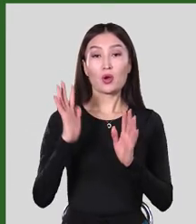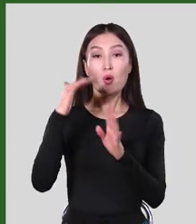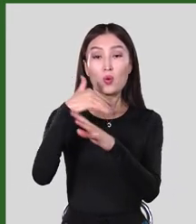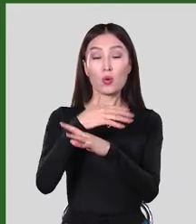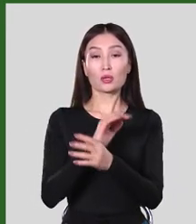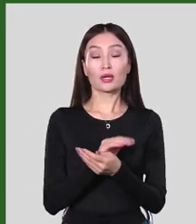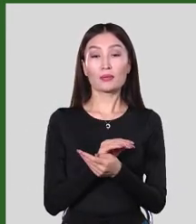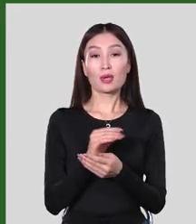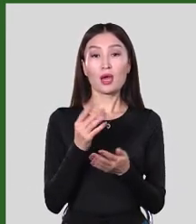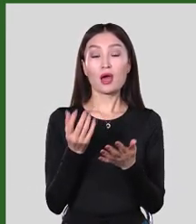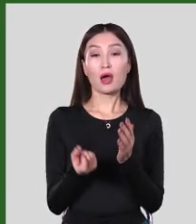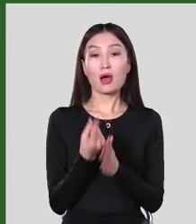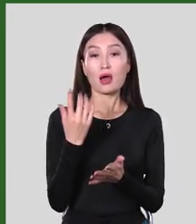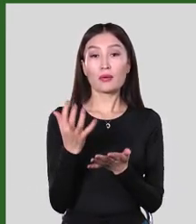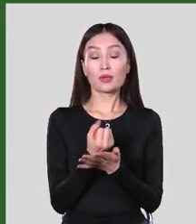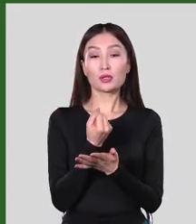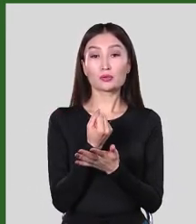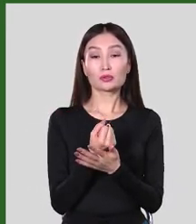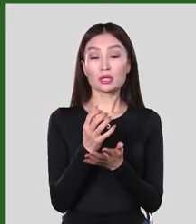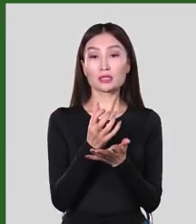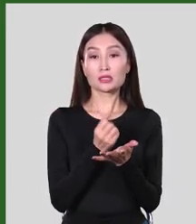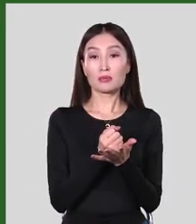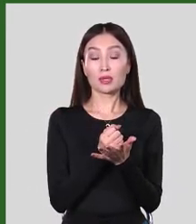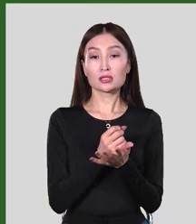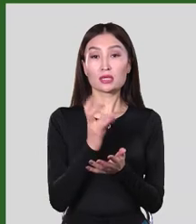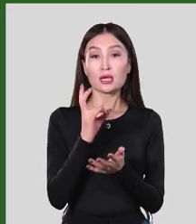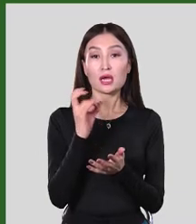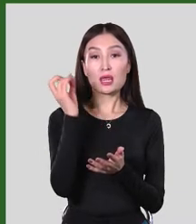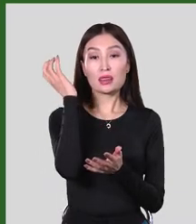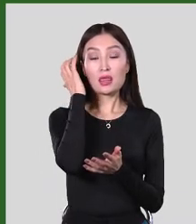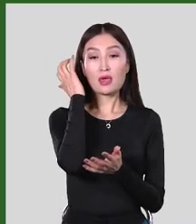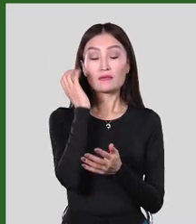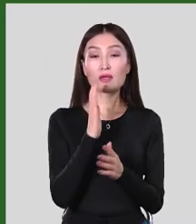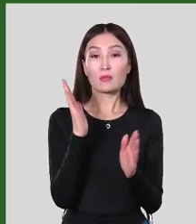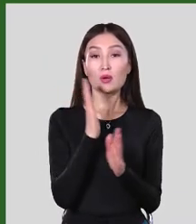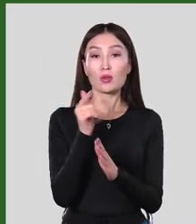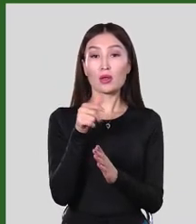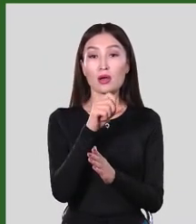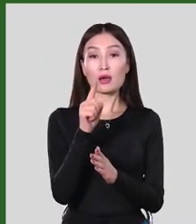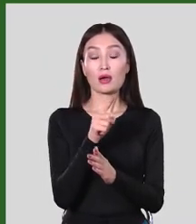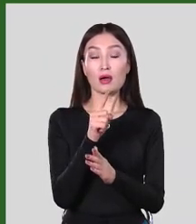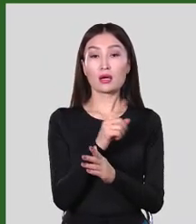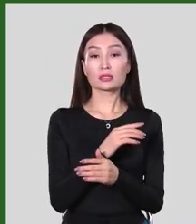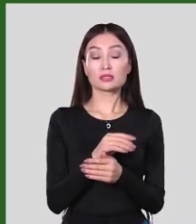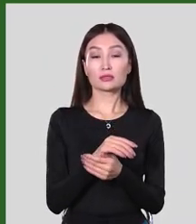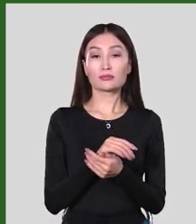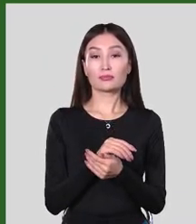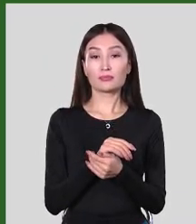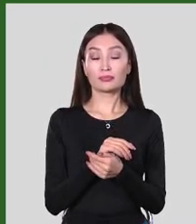пород, обнаружены значительные запасы нефти, природного газа, угля,